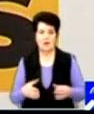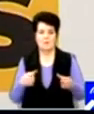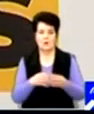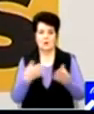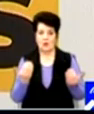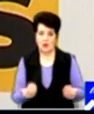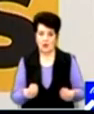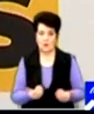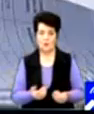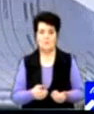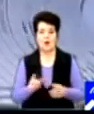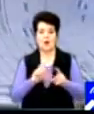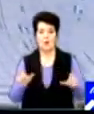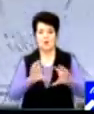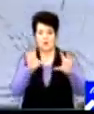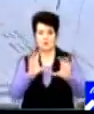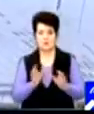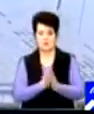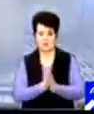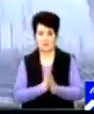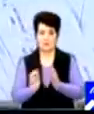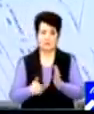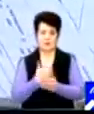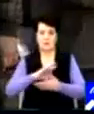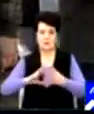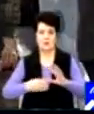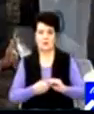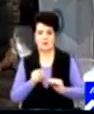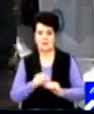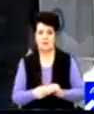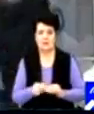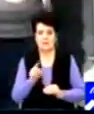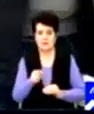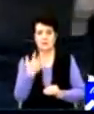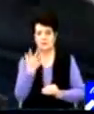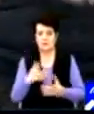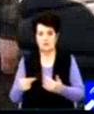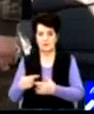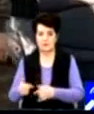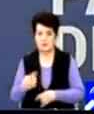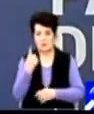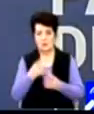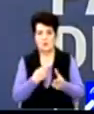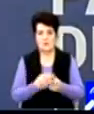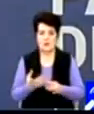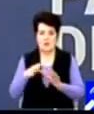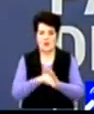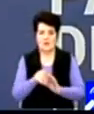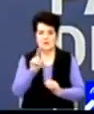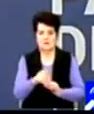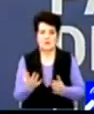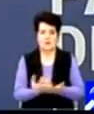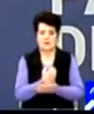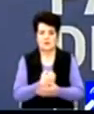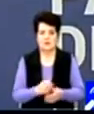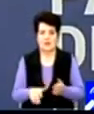electoral acum a cerut însă curții constituționale să declare nul rezultatul alegerilor din 5 circumscripții uninominale, inclusiv în cea care a